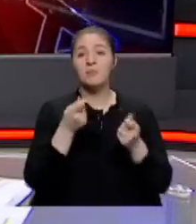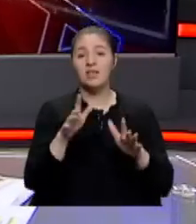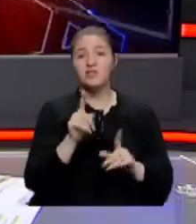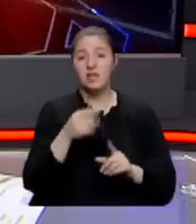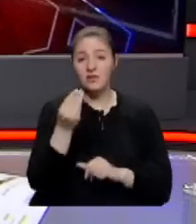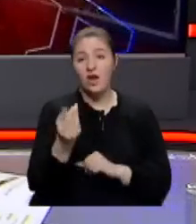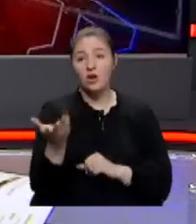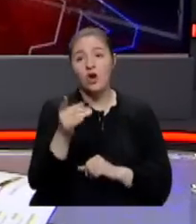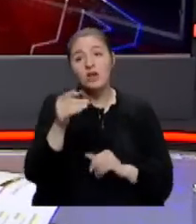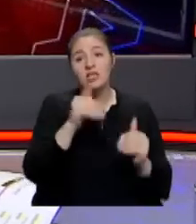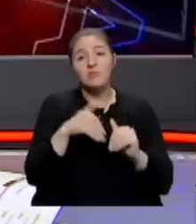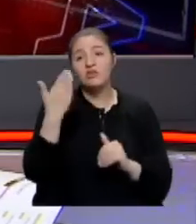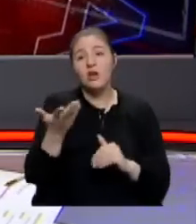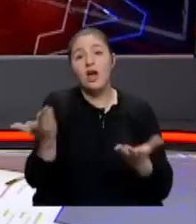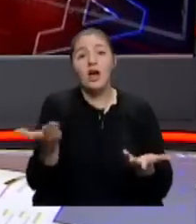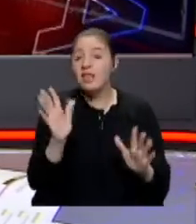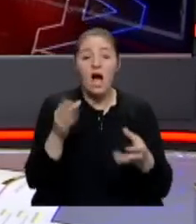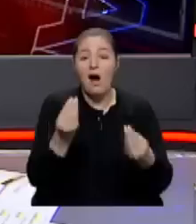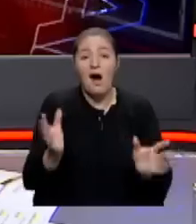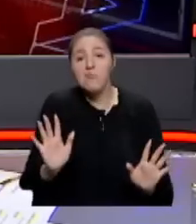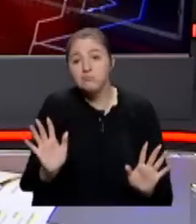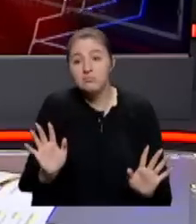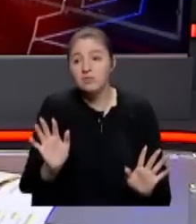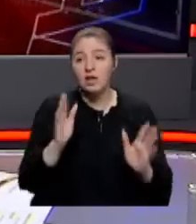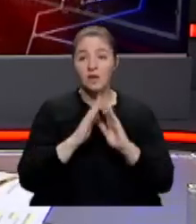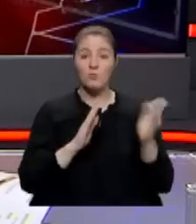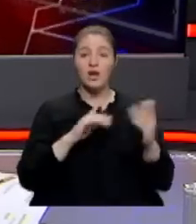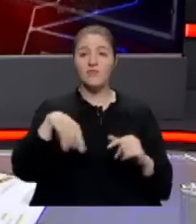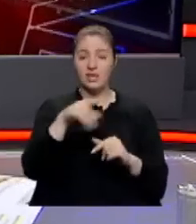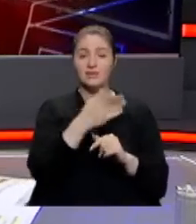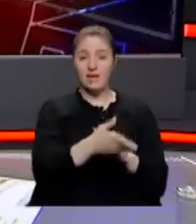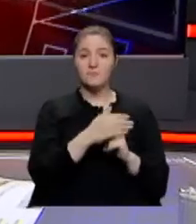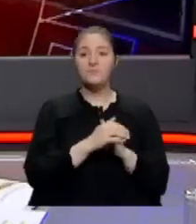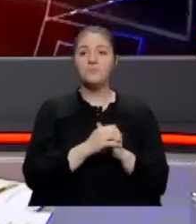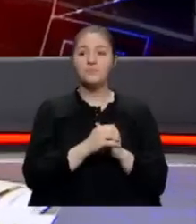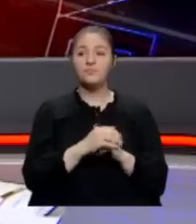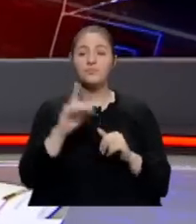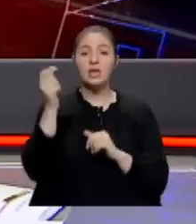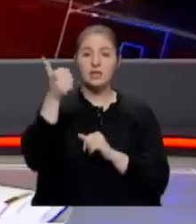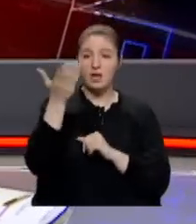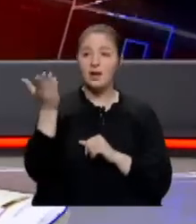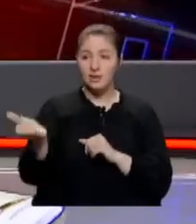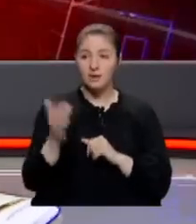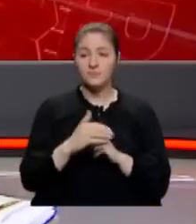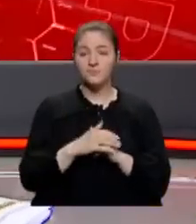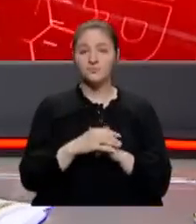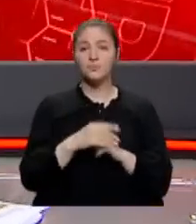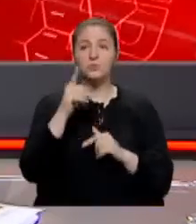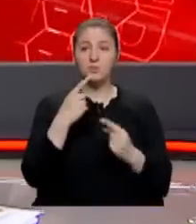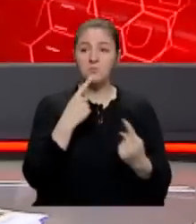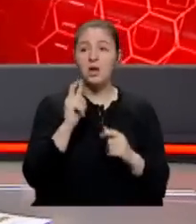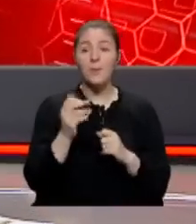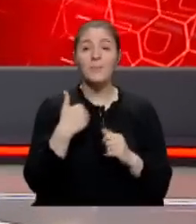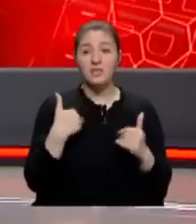internet veriyoruz o Seçimden sonra daha henüz verilmedi muhalefet de iktidarda bundan